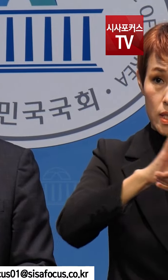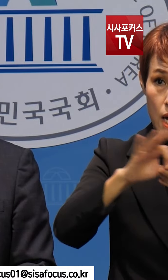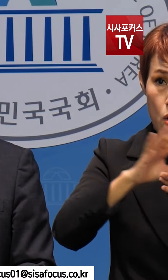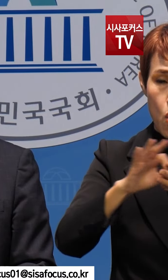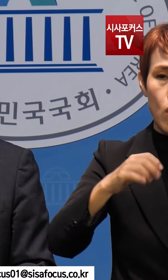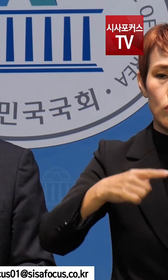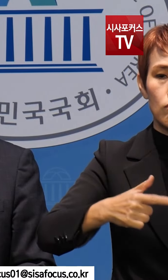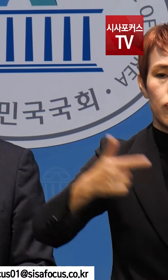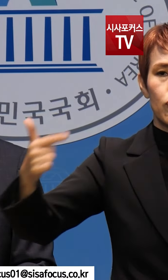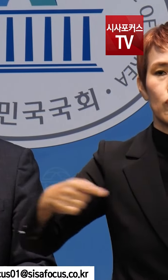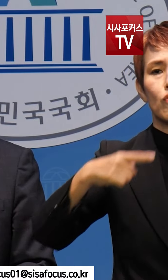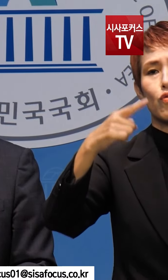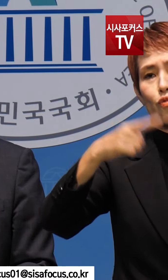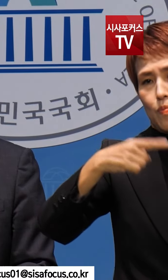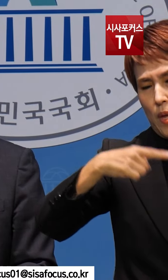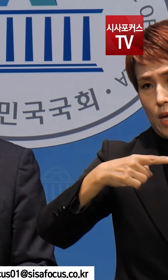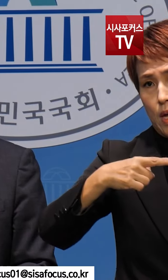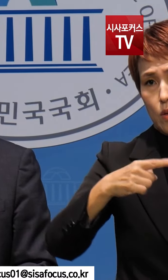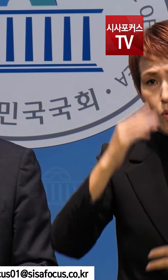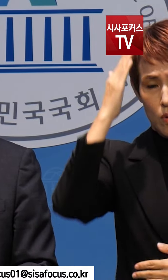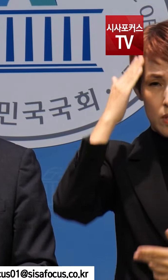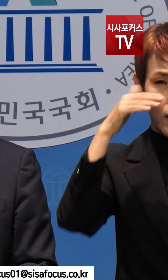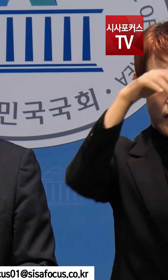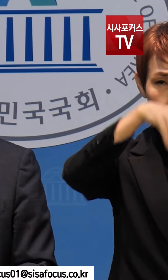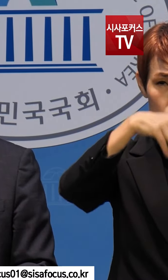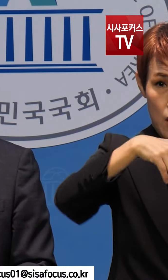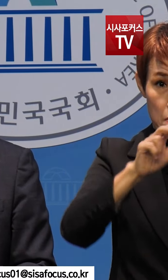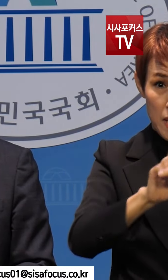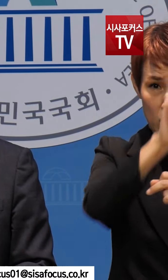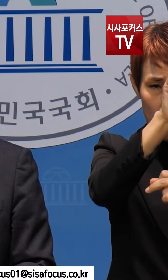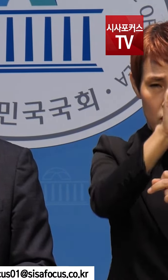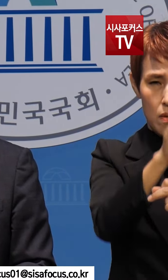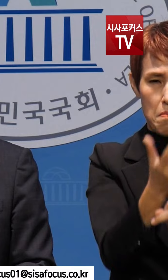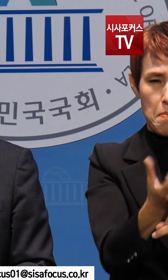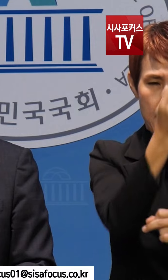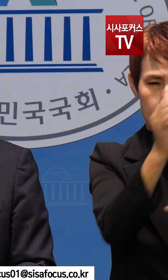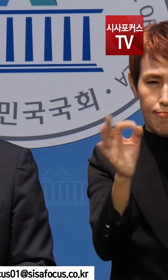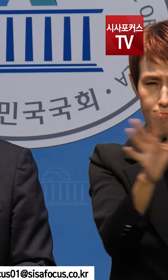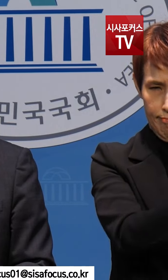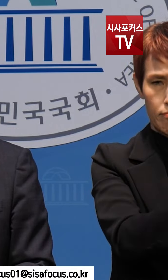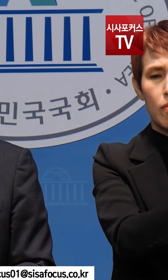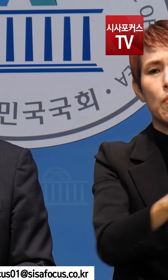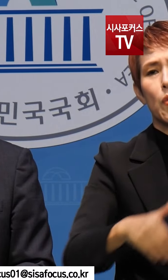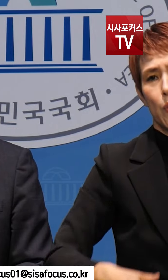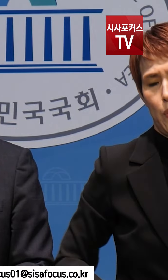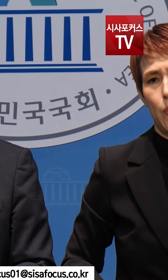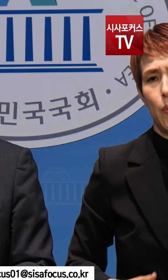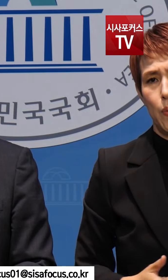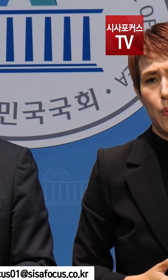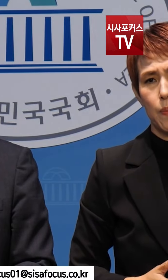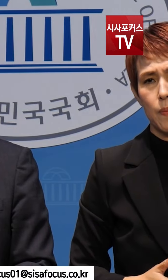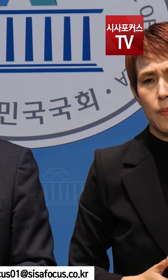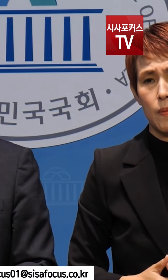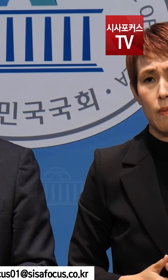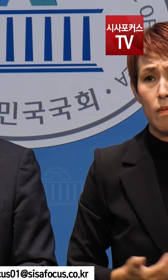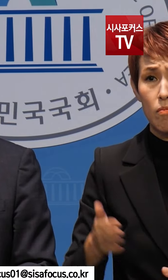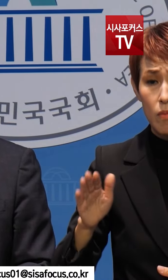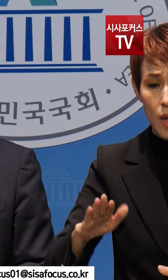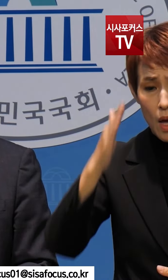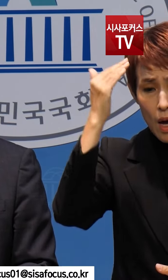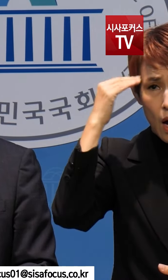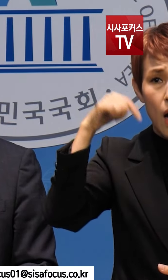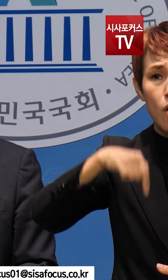이상 향상시키며 발전 조기 과감한 전환이 필요합니다 하지만